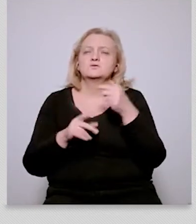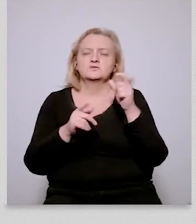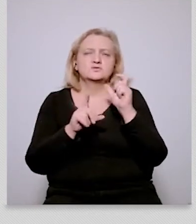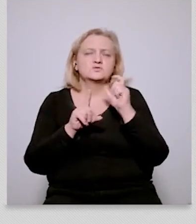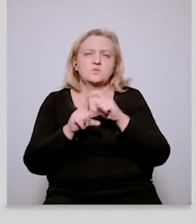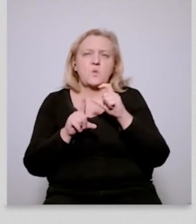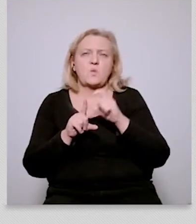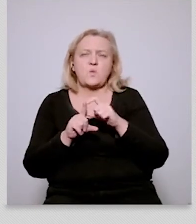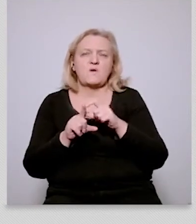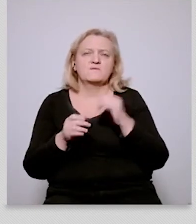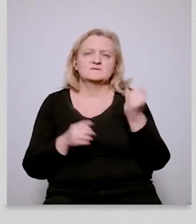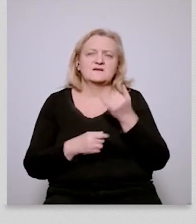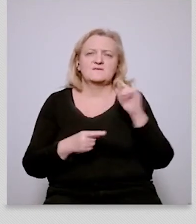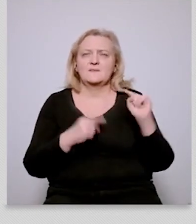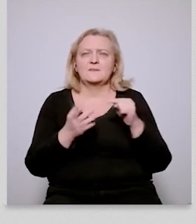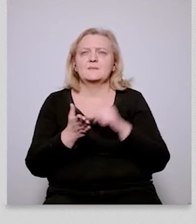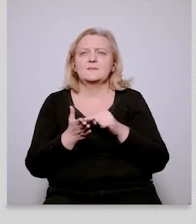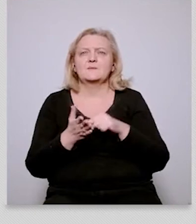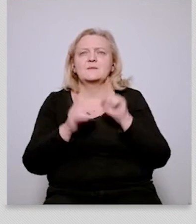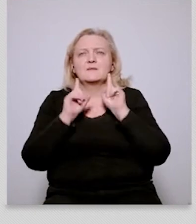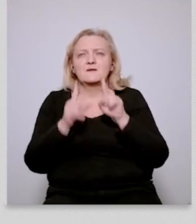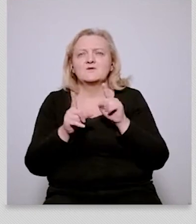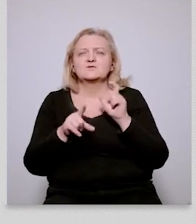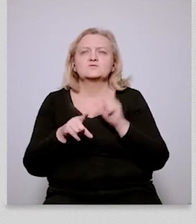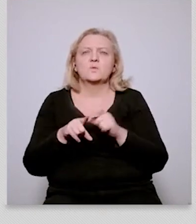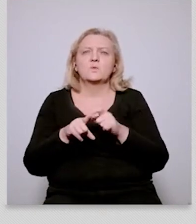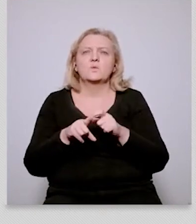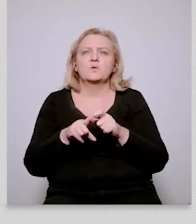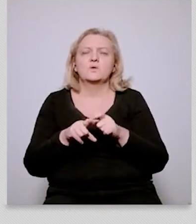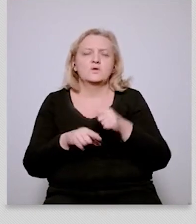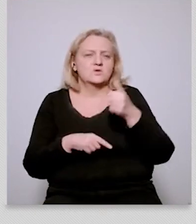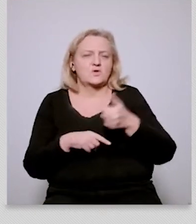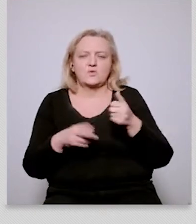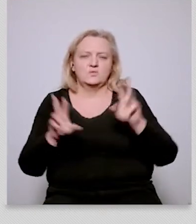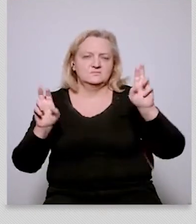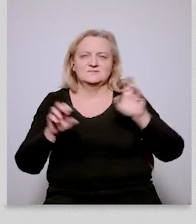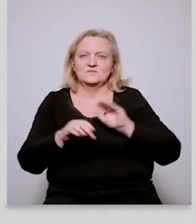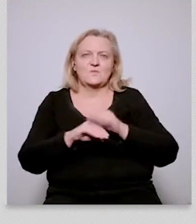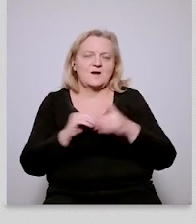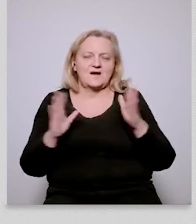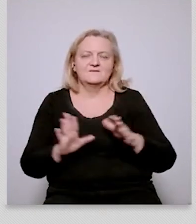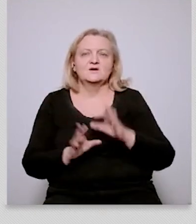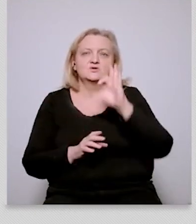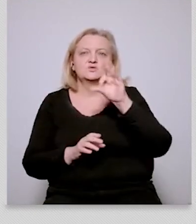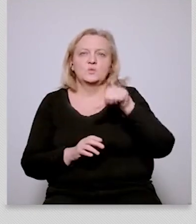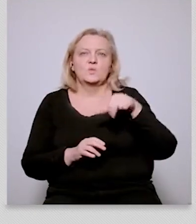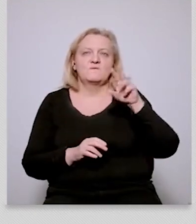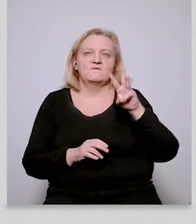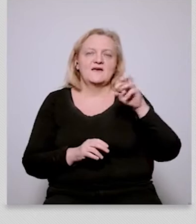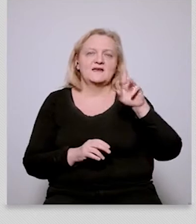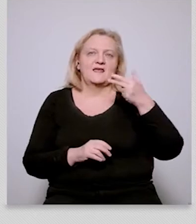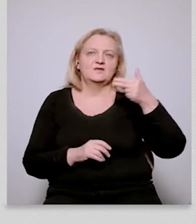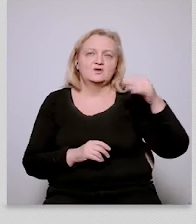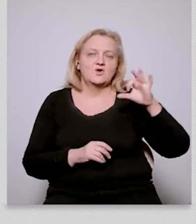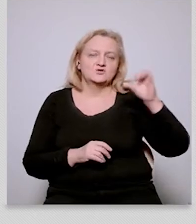różnych debatach to jest tak naprawdę słowo roku pod pewnymi względami i tak jest właściwie w